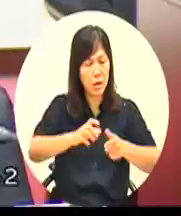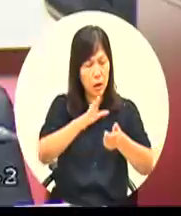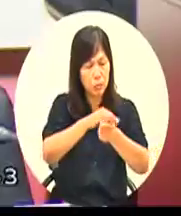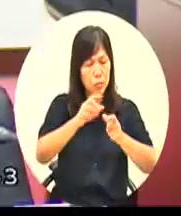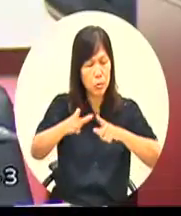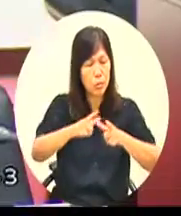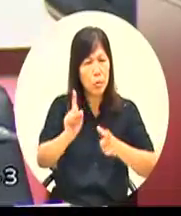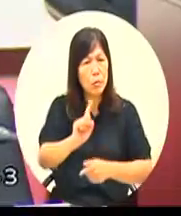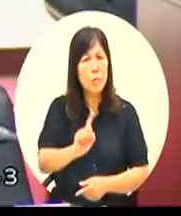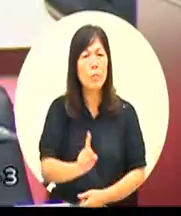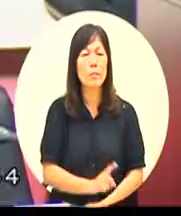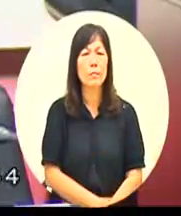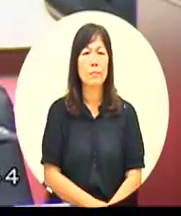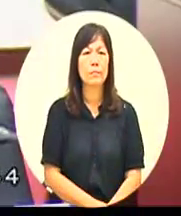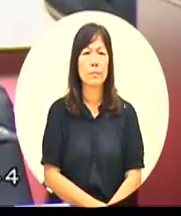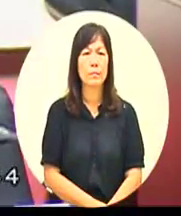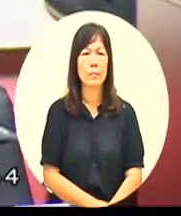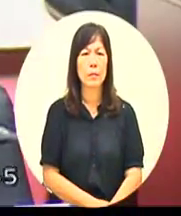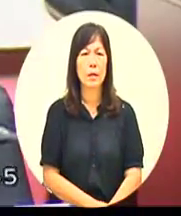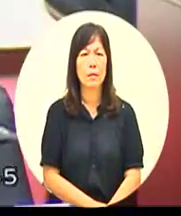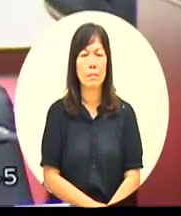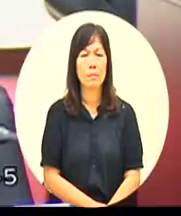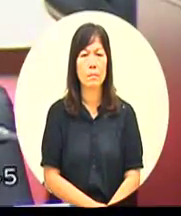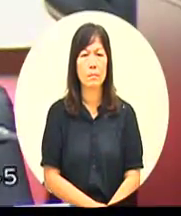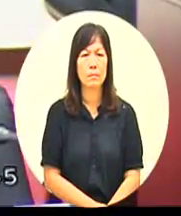哦？我想